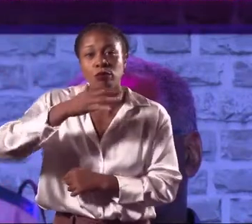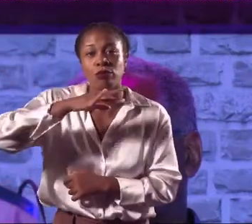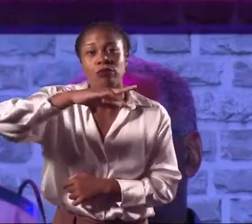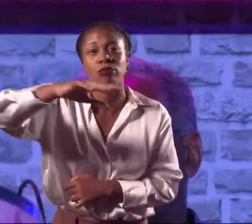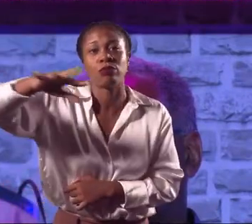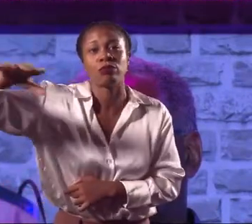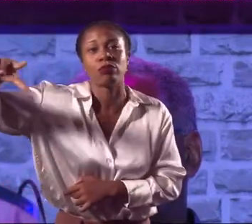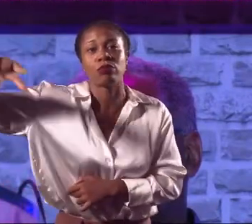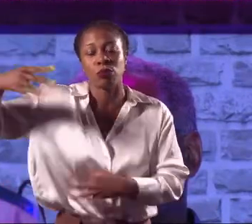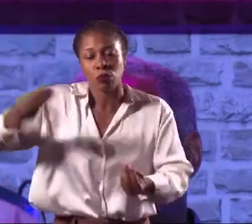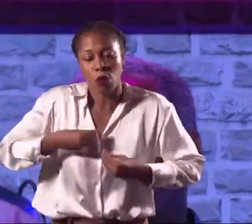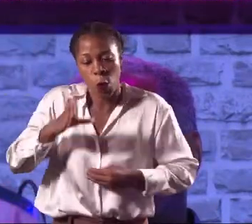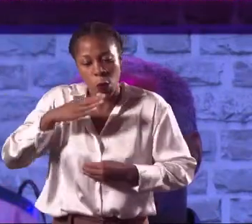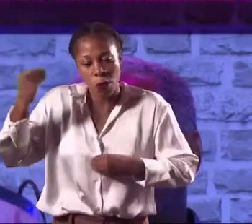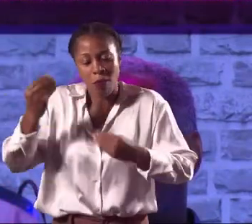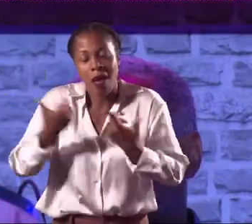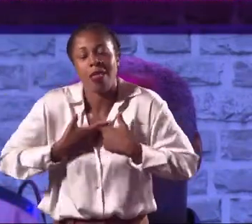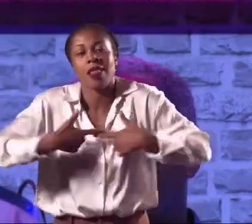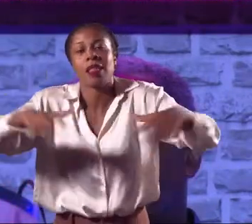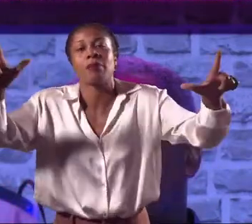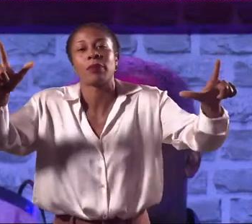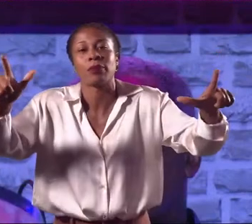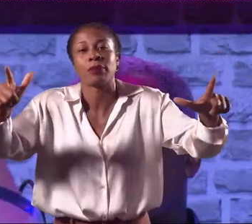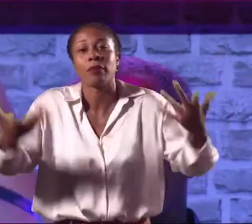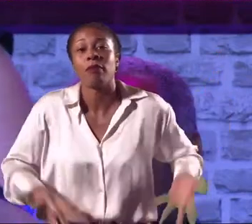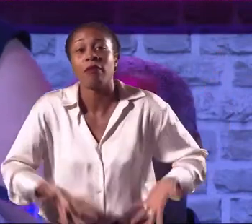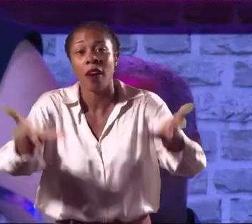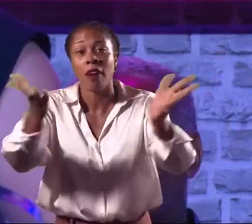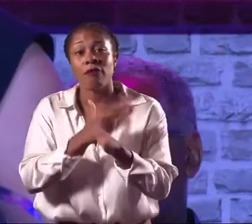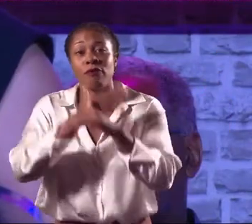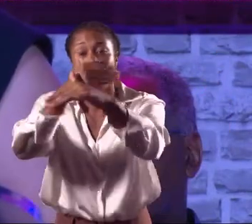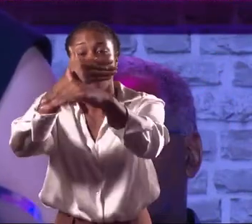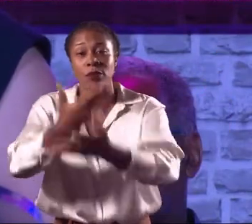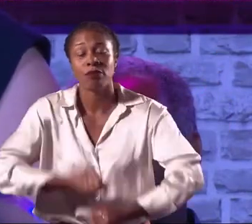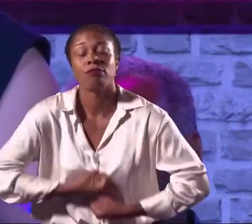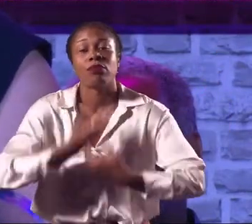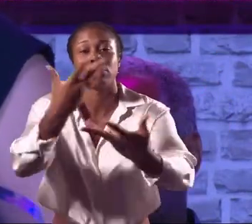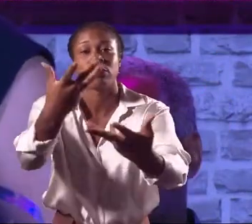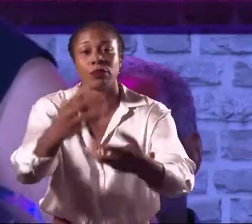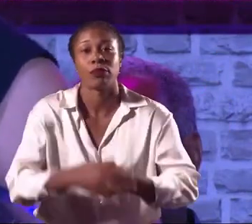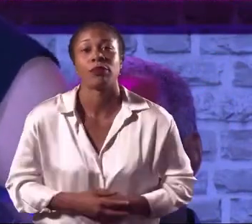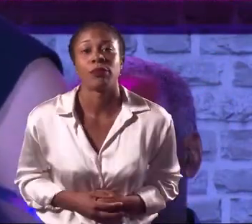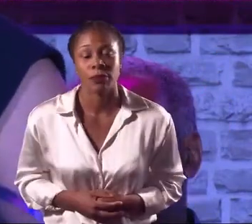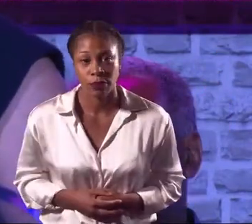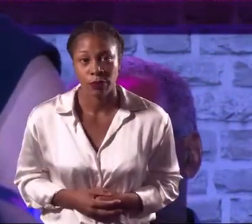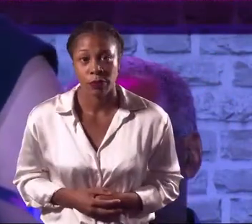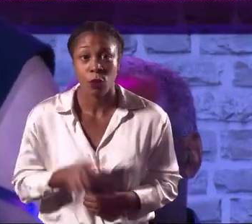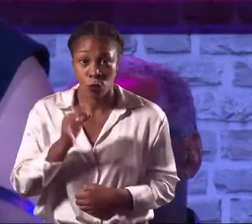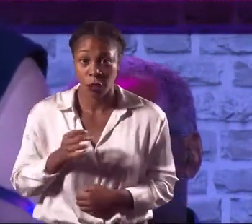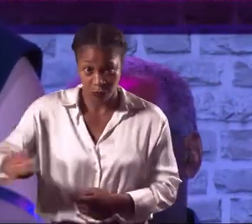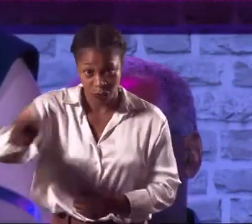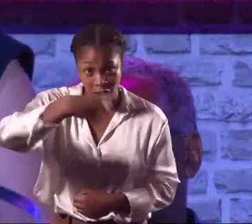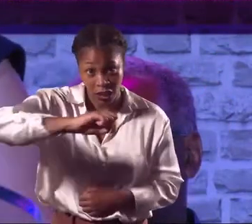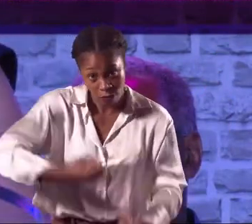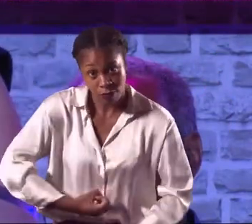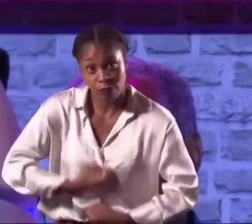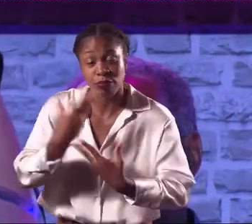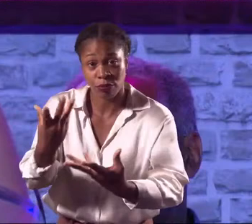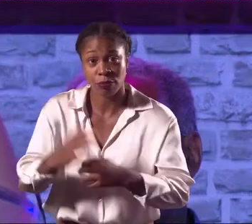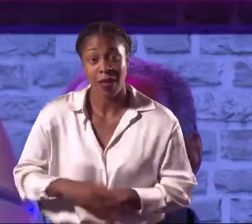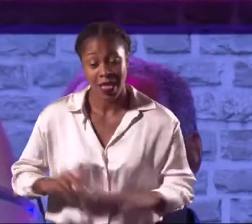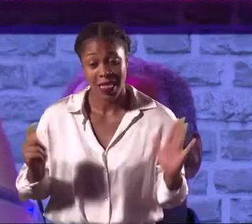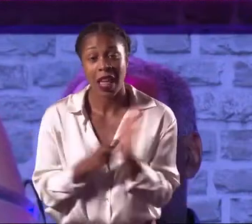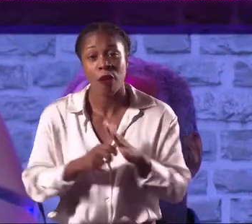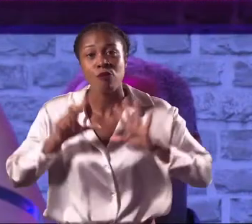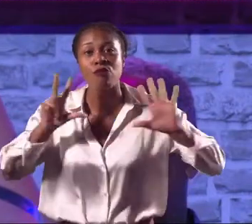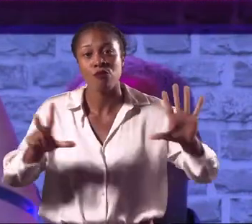nos ailes d'hommes libres. Va, vole et dis-leur. Oui, dites-leur, à partir du